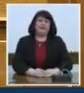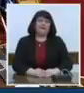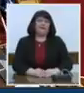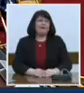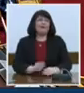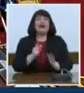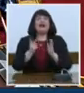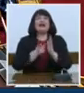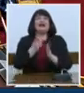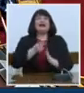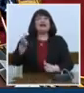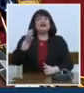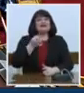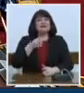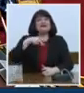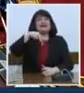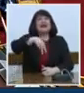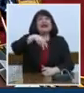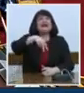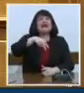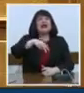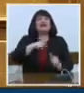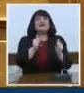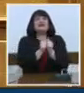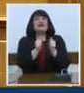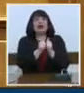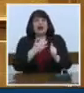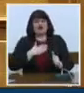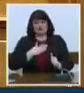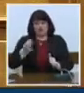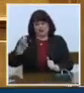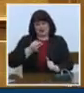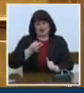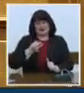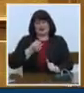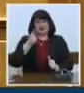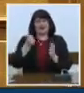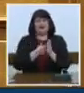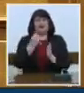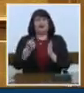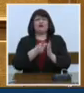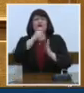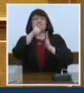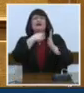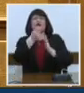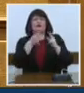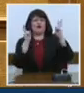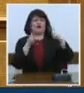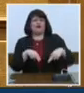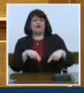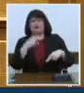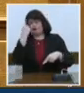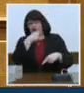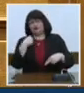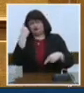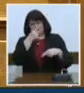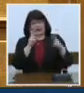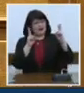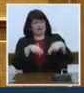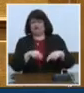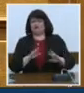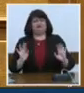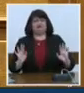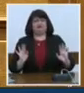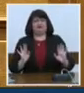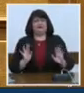συνέντευξή σας. Το ζήτημα τον είχα δει 1 ή 2 φορές ως ηθοποιό. Δεν τον ήξερα προσωπικά, τοποθετήθηκε από